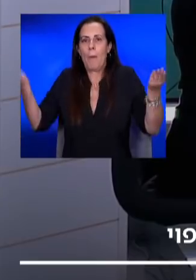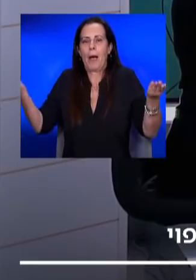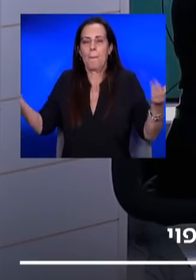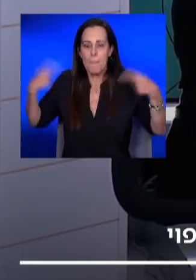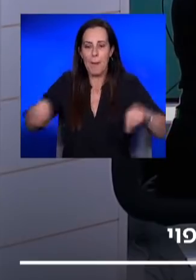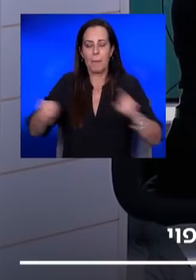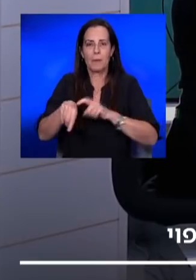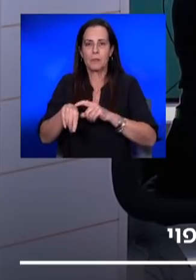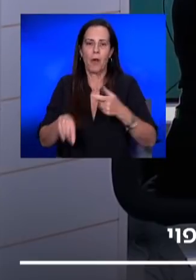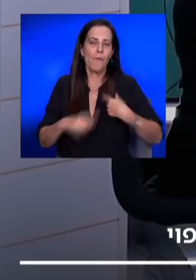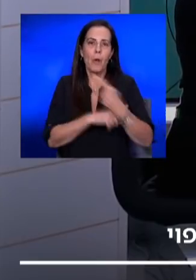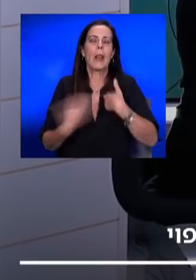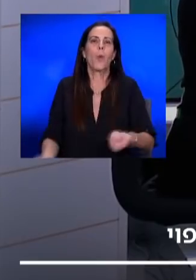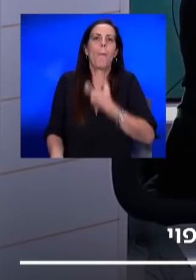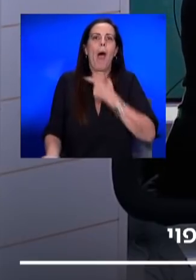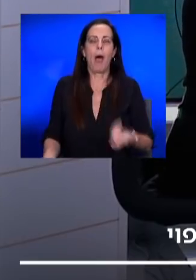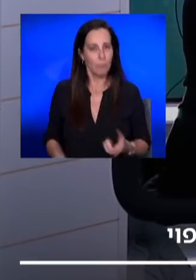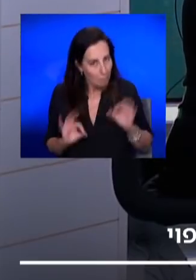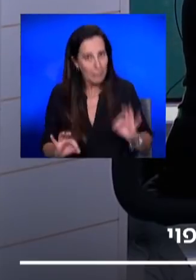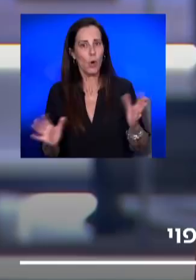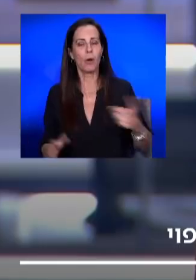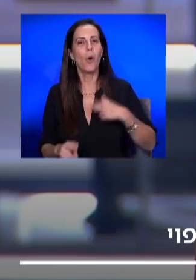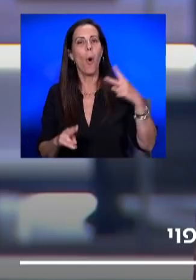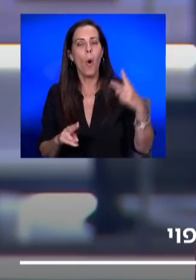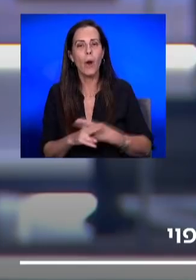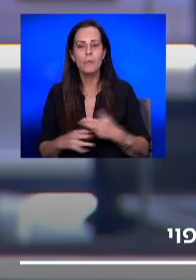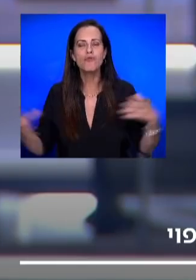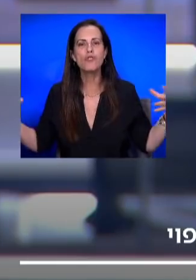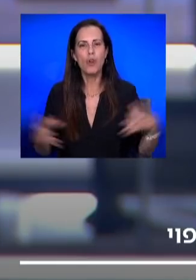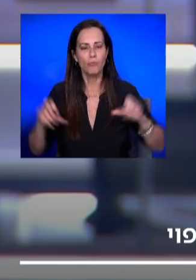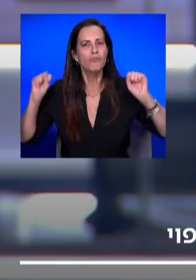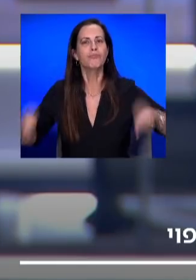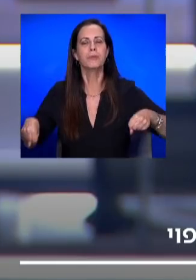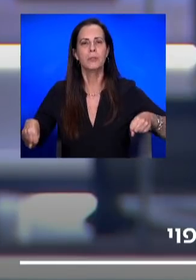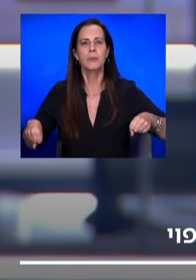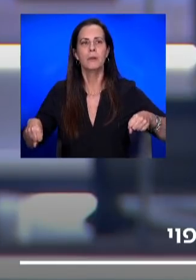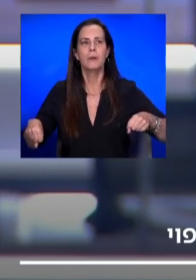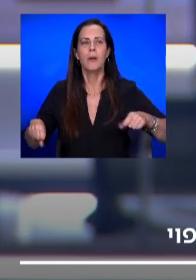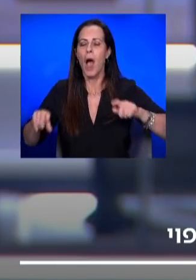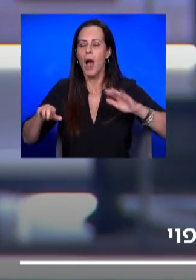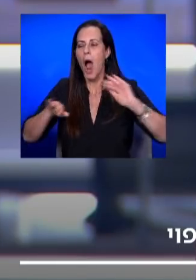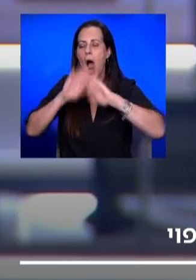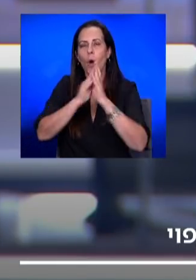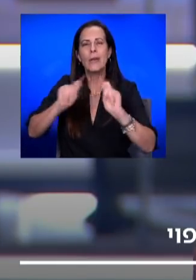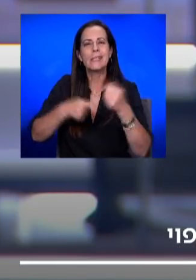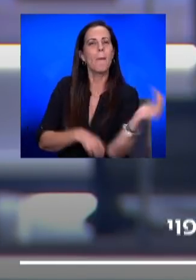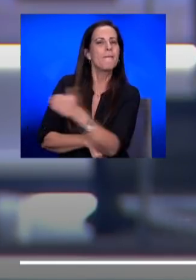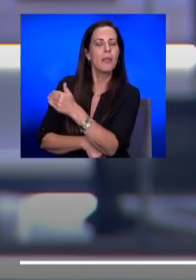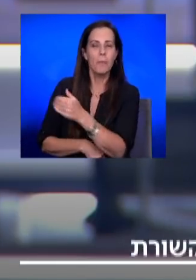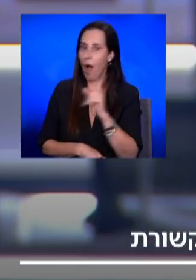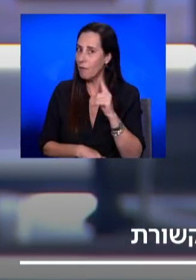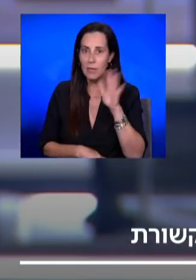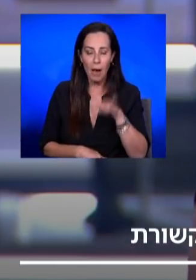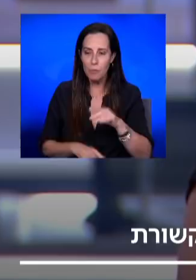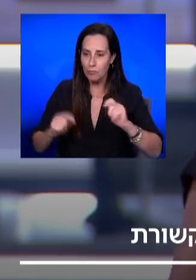ואז לנו הצרכנים לא יהיה הרבה מה לעשות. בדיוק, אנחנו רגילים שקרטלים נסגרים במרתפים אפלים, אבל גם